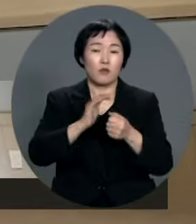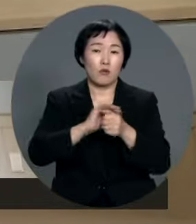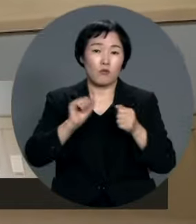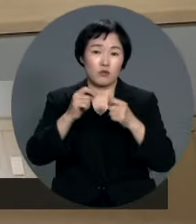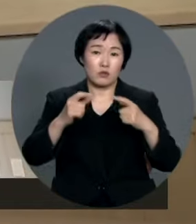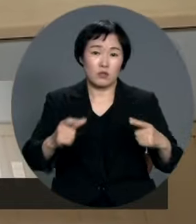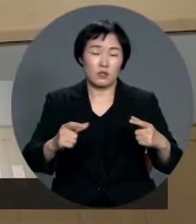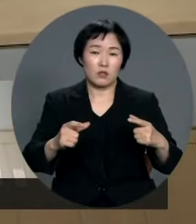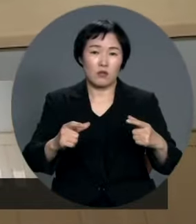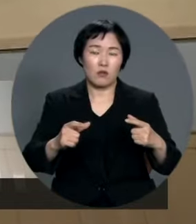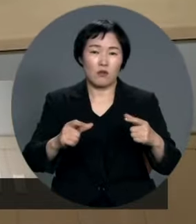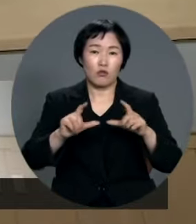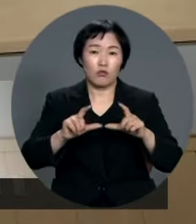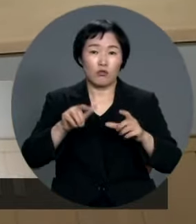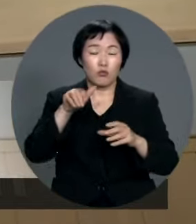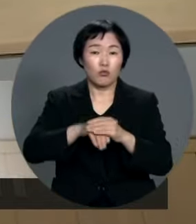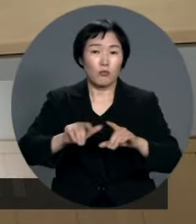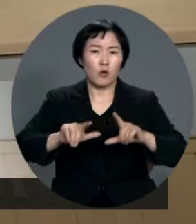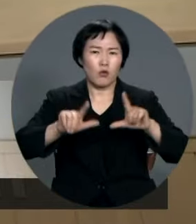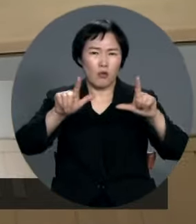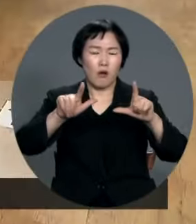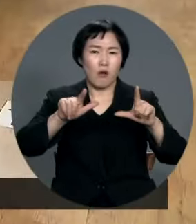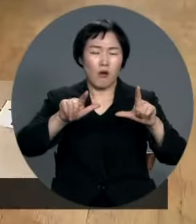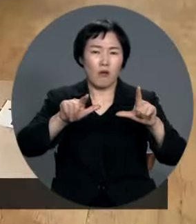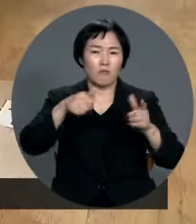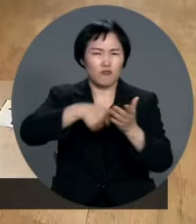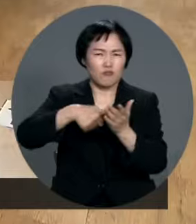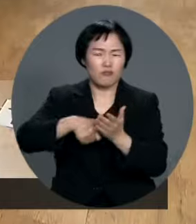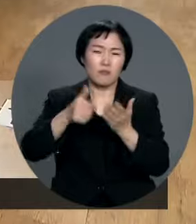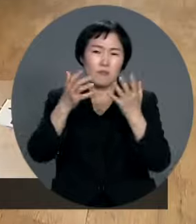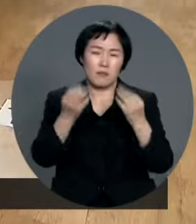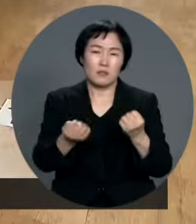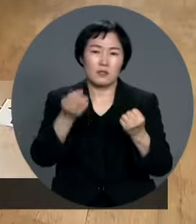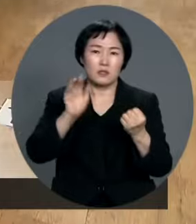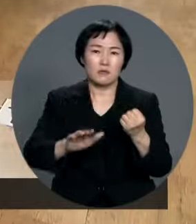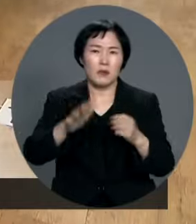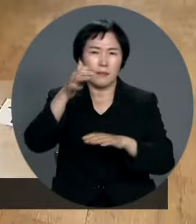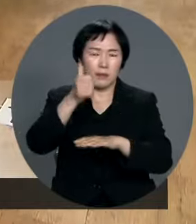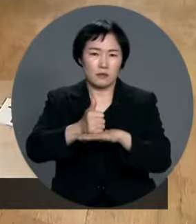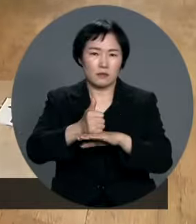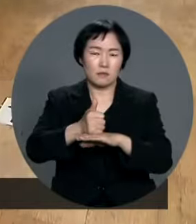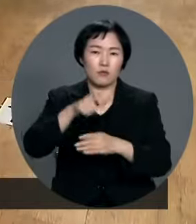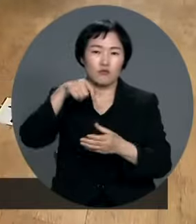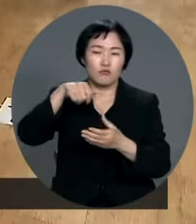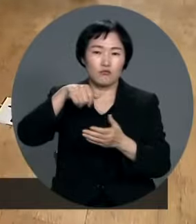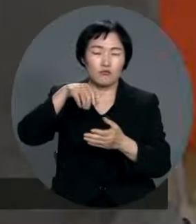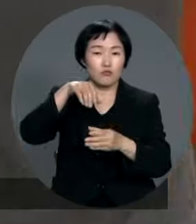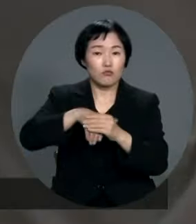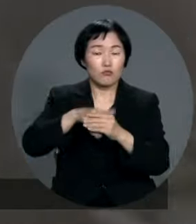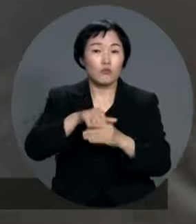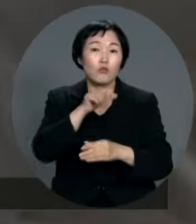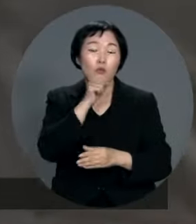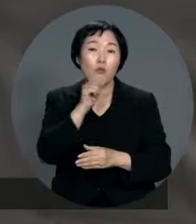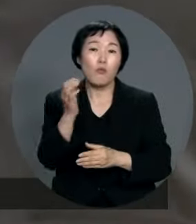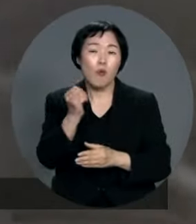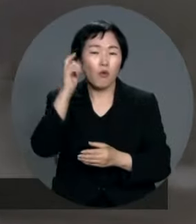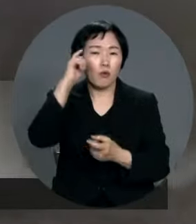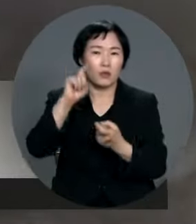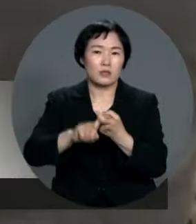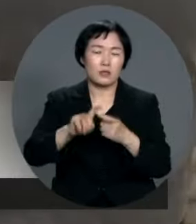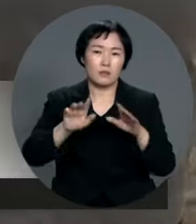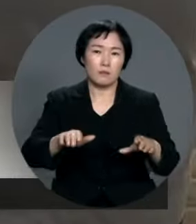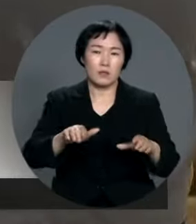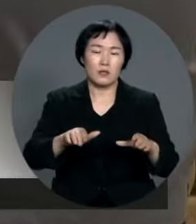지역은 그동안 본투표를 선호하는 경향을 보여왔었는데 최종 투표율은 얼마나 나올지도 관심입니다. 이번 선거에서